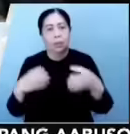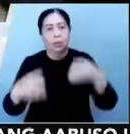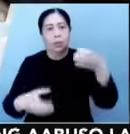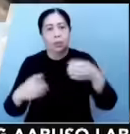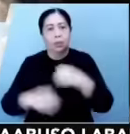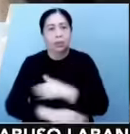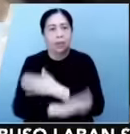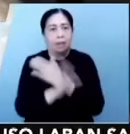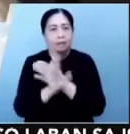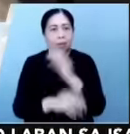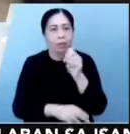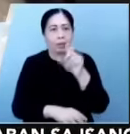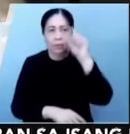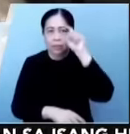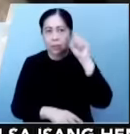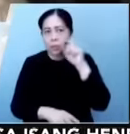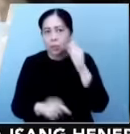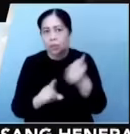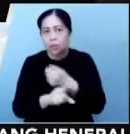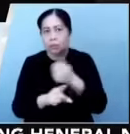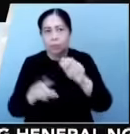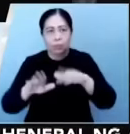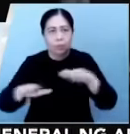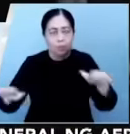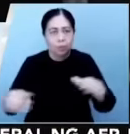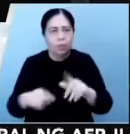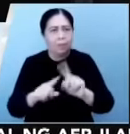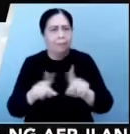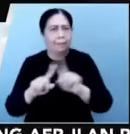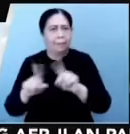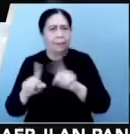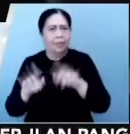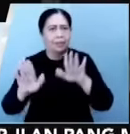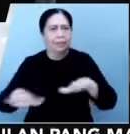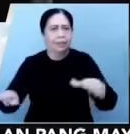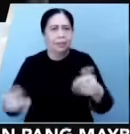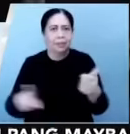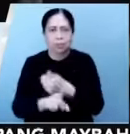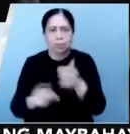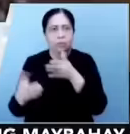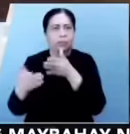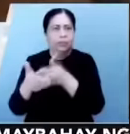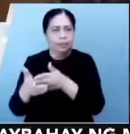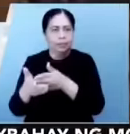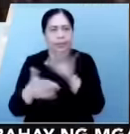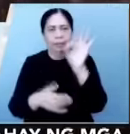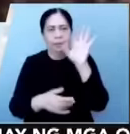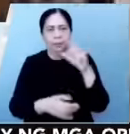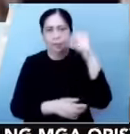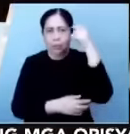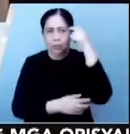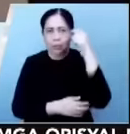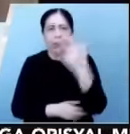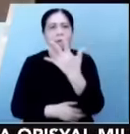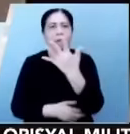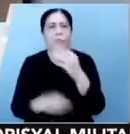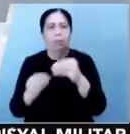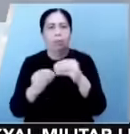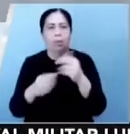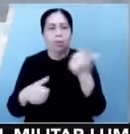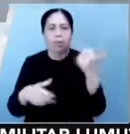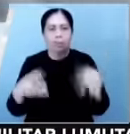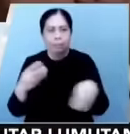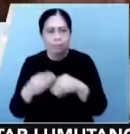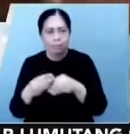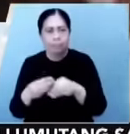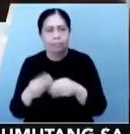kasong sexual abuse of a minor at other acts of child abuse laban kay Quiboloy at limang iba pa. Inendorso na rin ng City